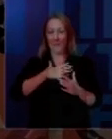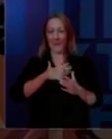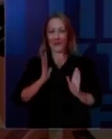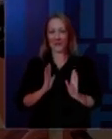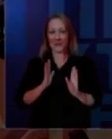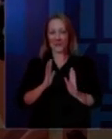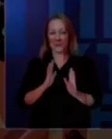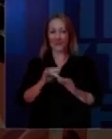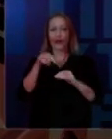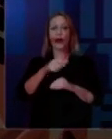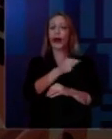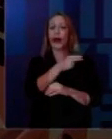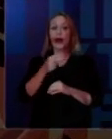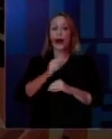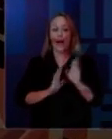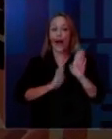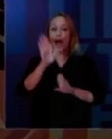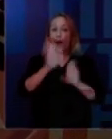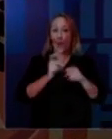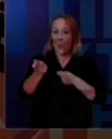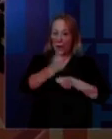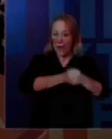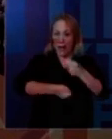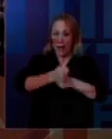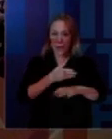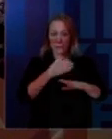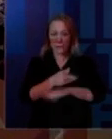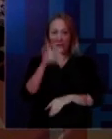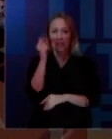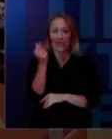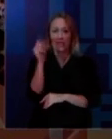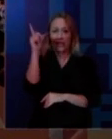Ανοιχτή πρόσβαση στις αγορές και πολύ φθηνό δανεισμό.